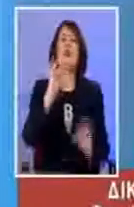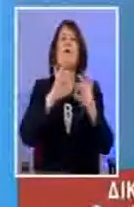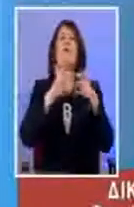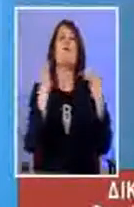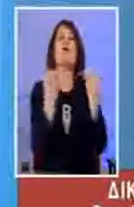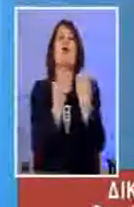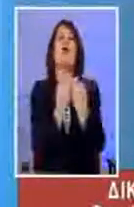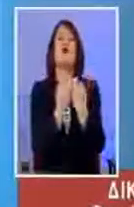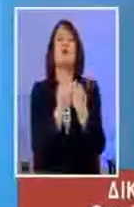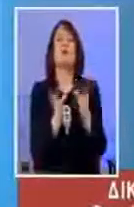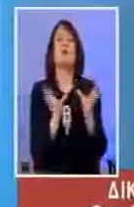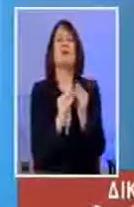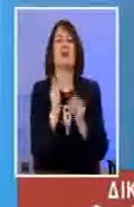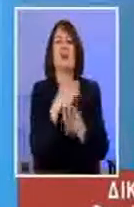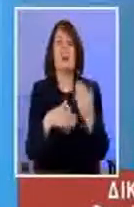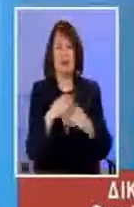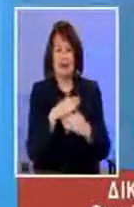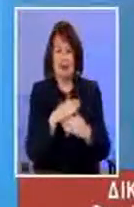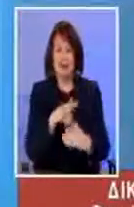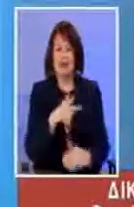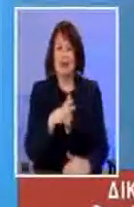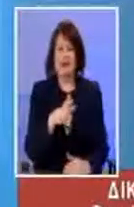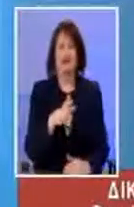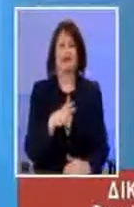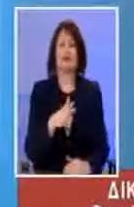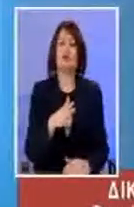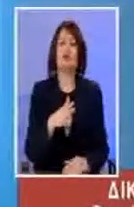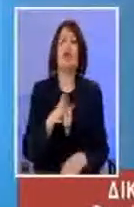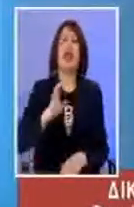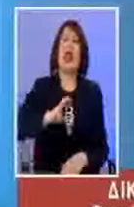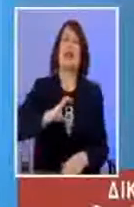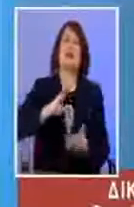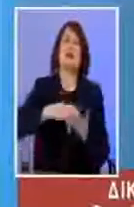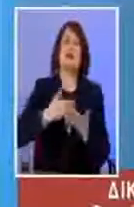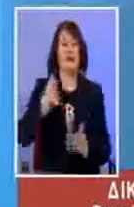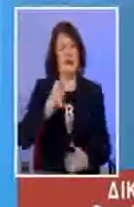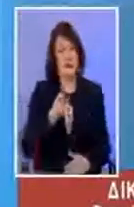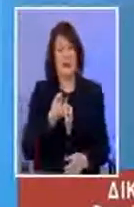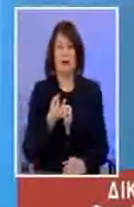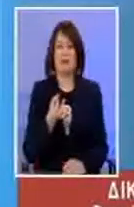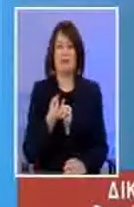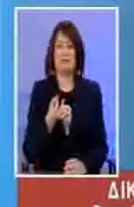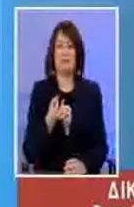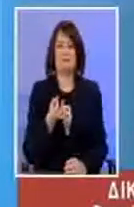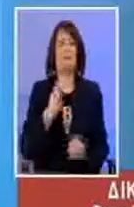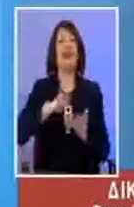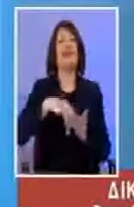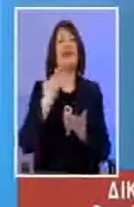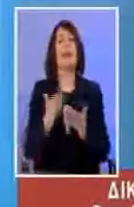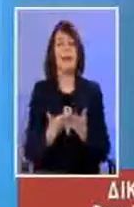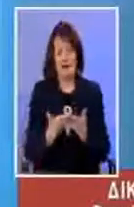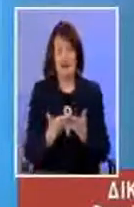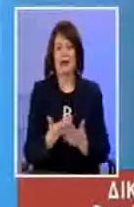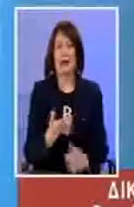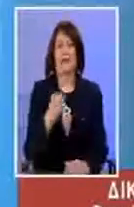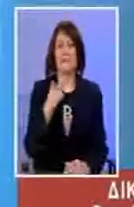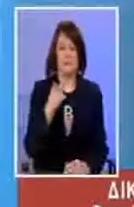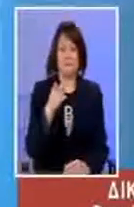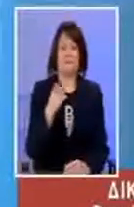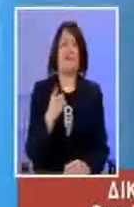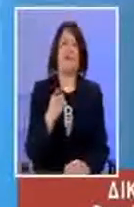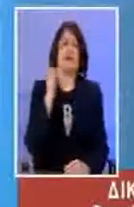όπου θα με επιβεβαιώσει ίσως η Λένα Κισίδου, η οποία κάνει και την διερμηνία για την κυρία Γκουριδάκη, και την ευχαριστώ πολύ με